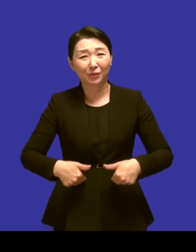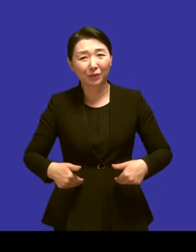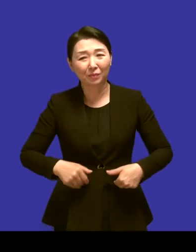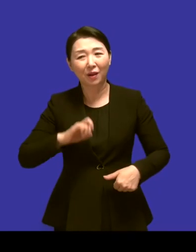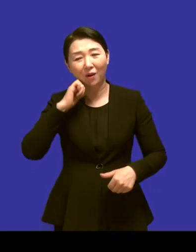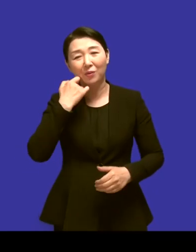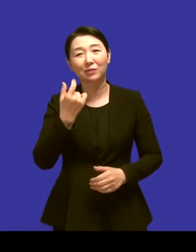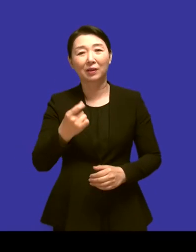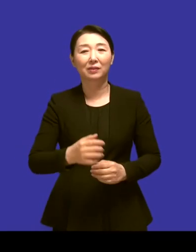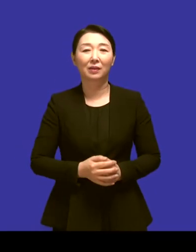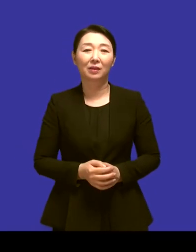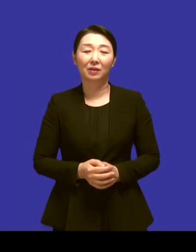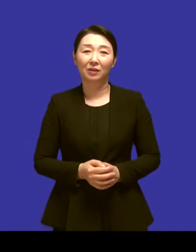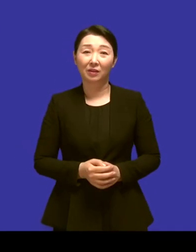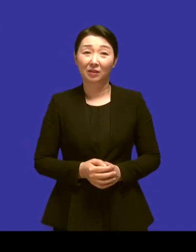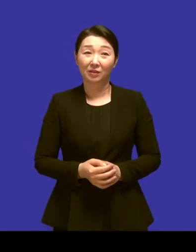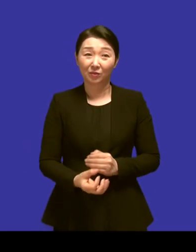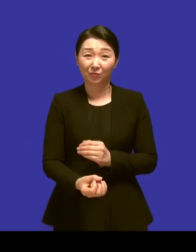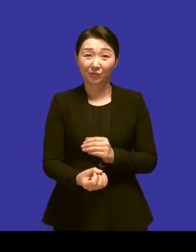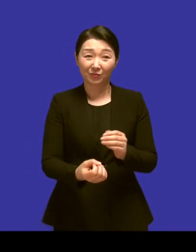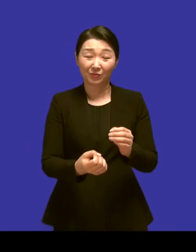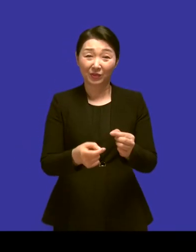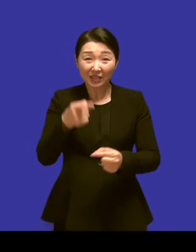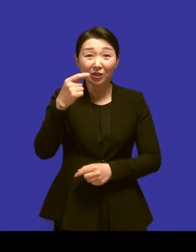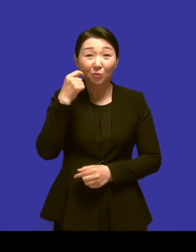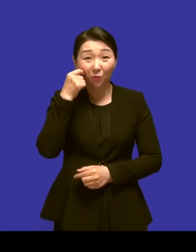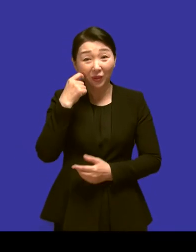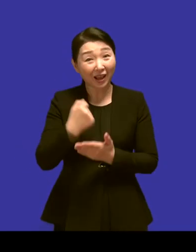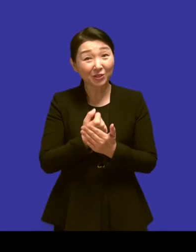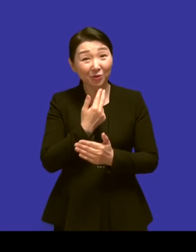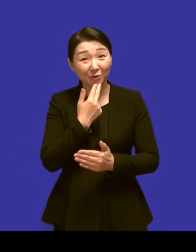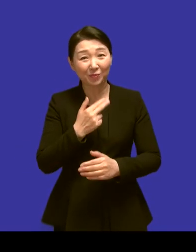아. 참 우승하지 못해서 좀 아쉽진 않았어요. 그러니까